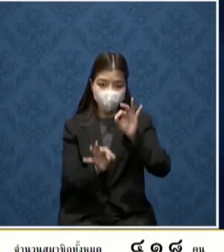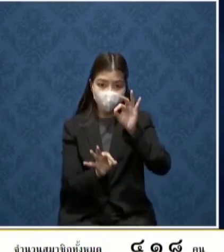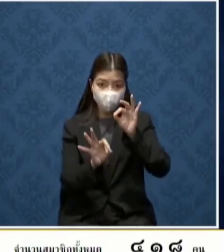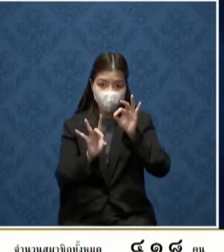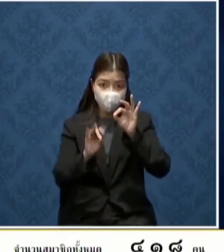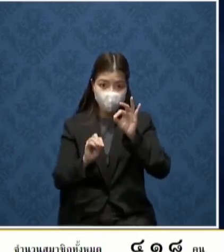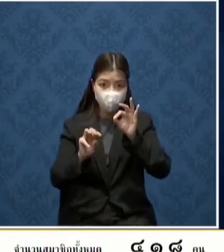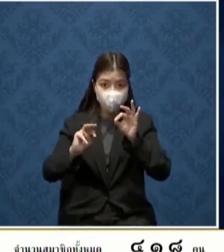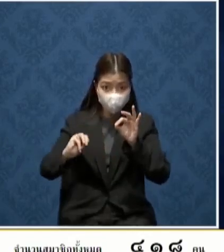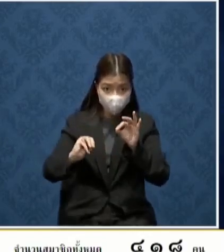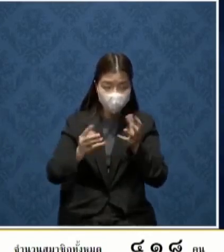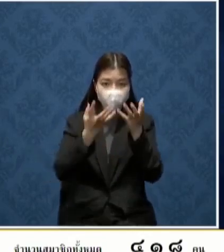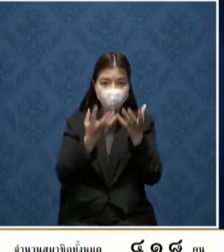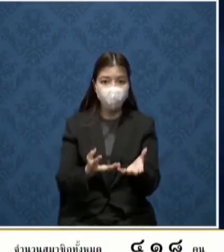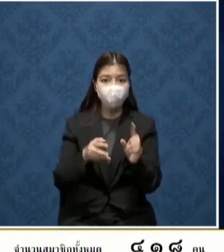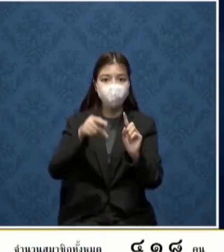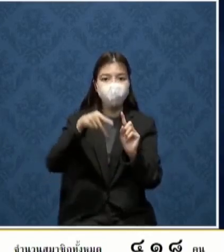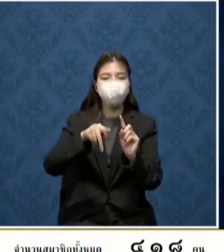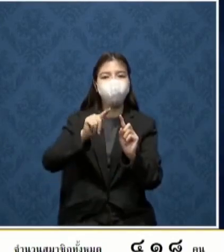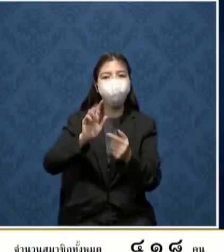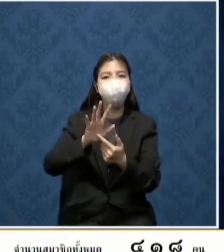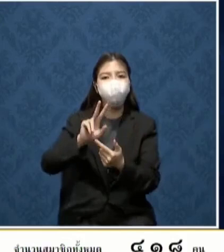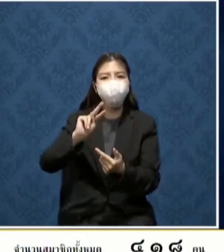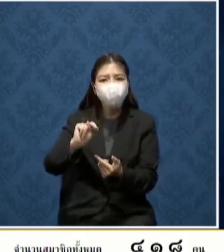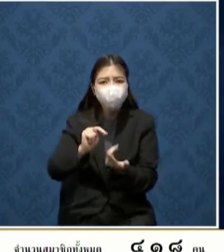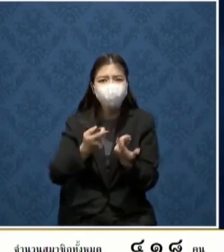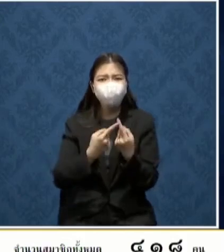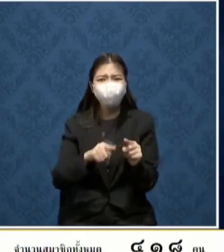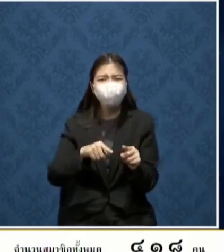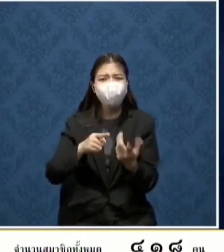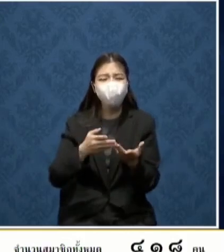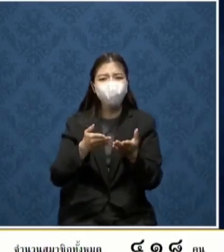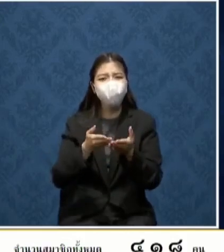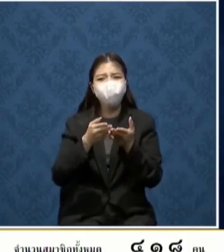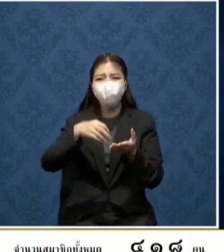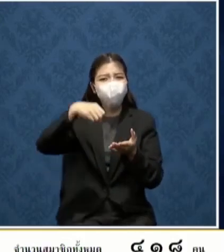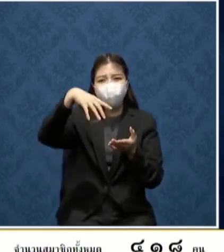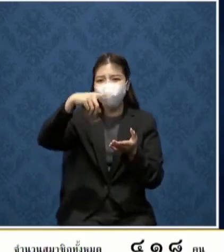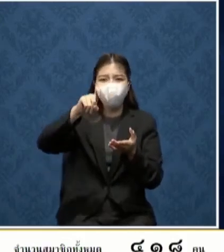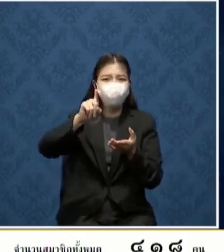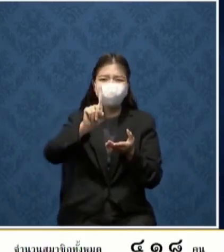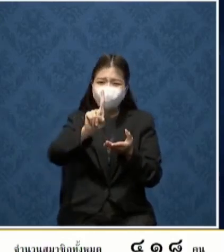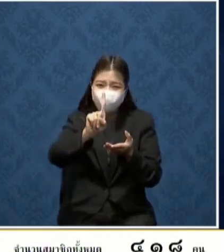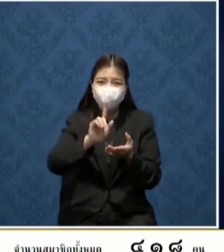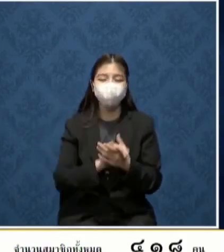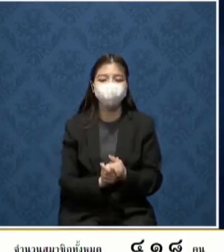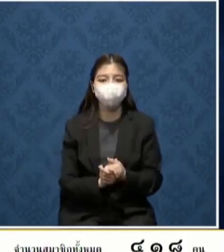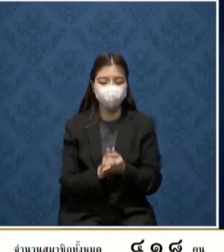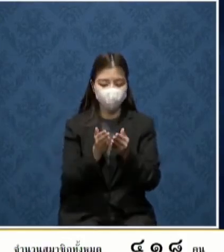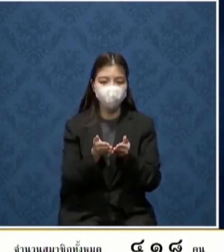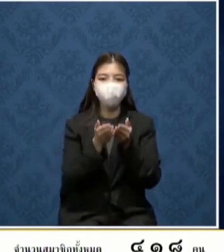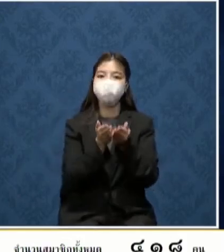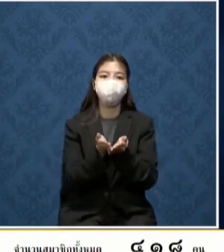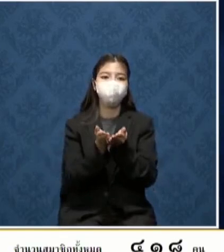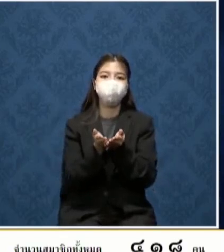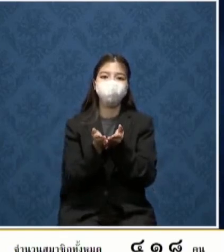เกืบ 1,000 ตันเหลือเครื่องกเมดไฟ้าตัวเดียวก็ไปต่อไม่รอดในทสดครับ เหลือหลวงสุ